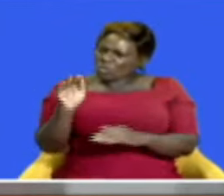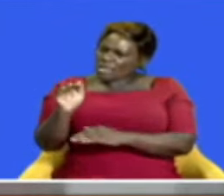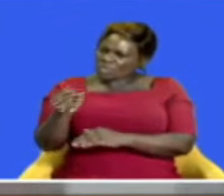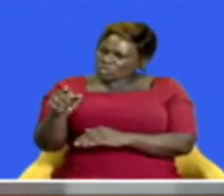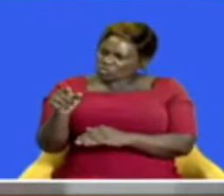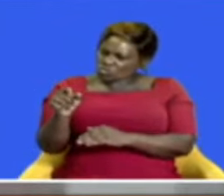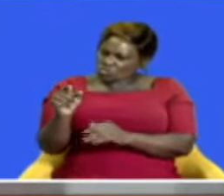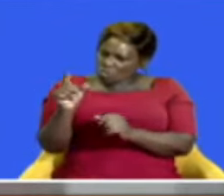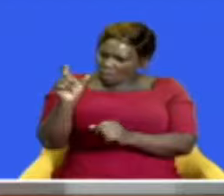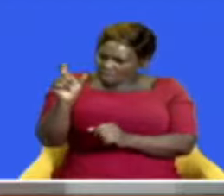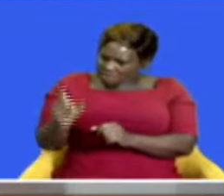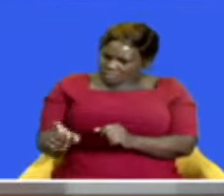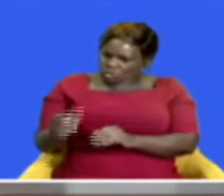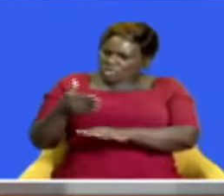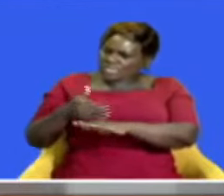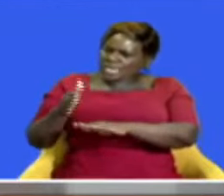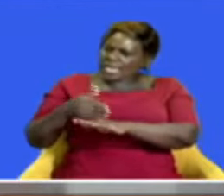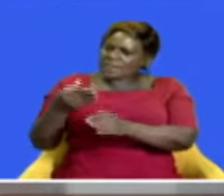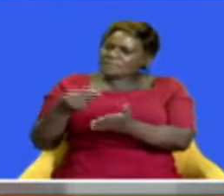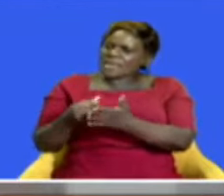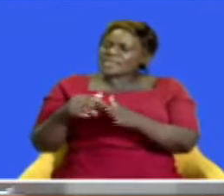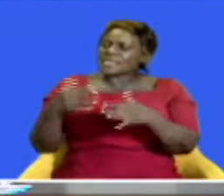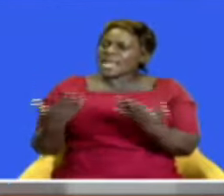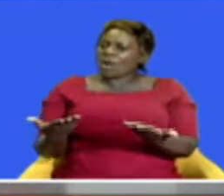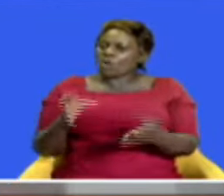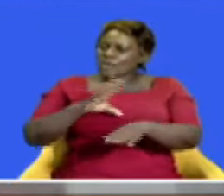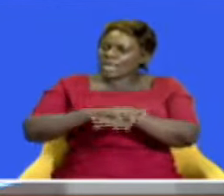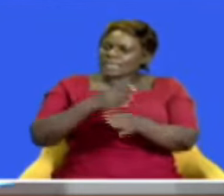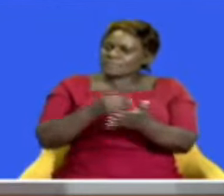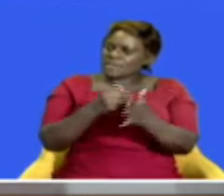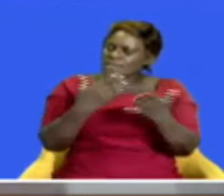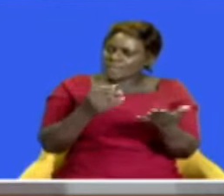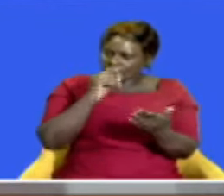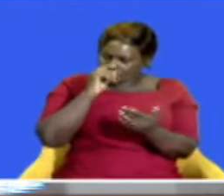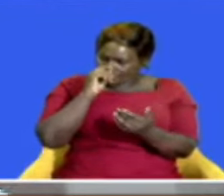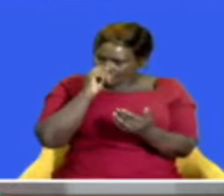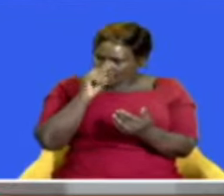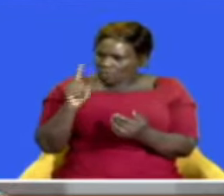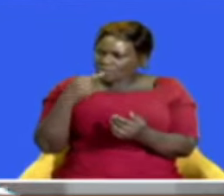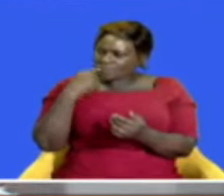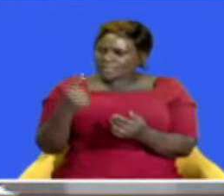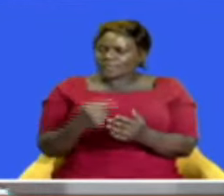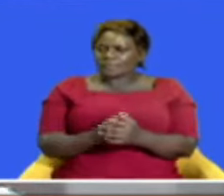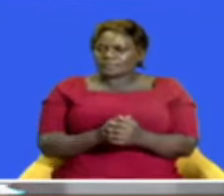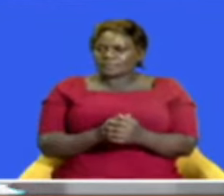binafsi huo unatumia njia gani? Mbinu gani kutuma au kupokea pesa? Mmoja hapa,